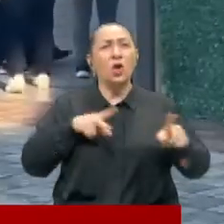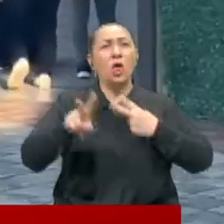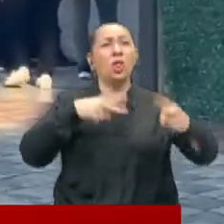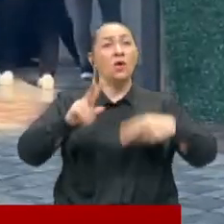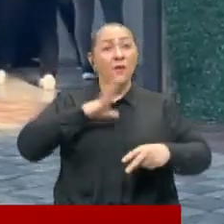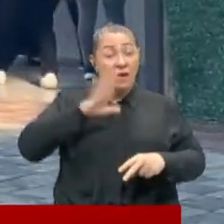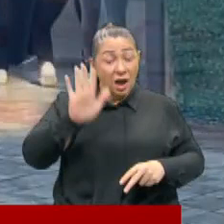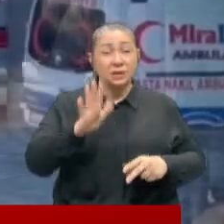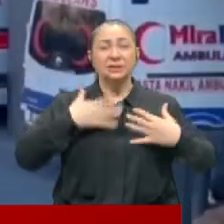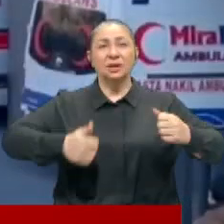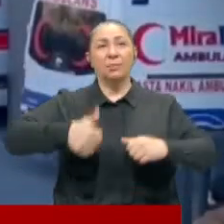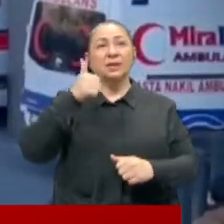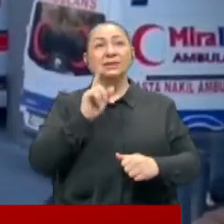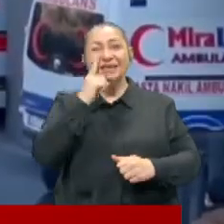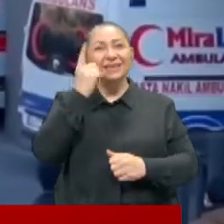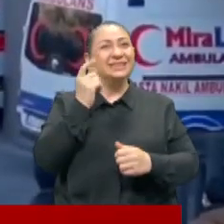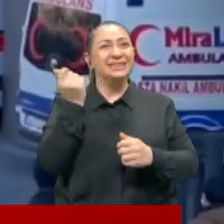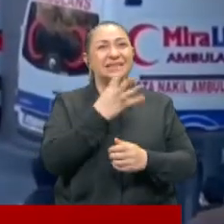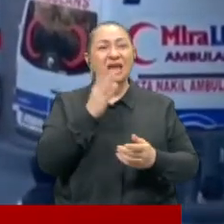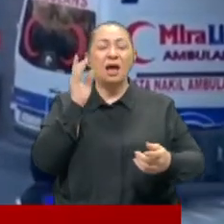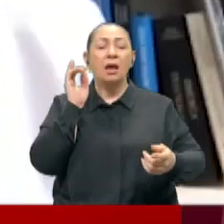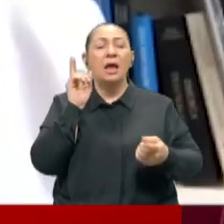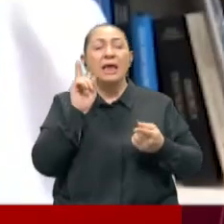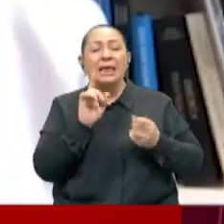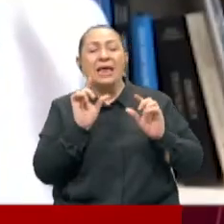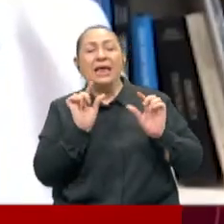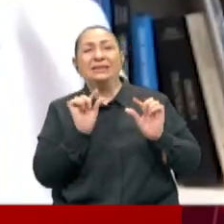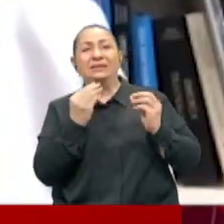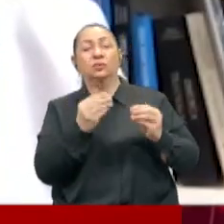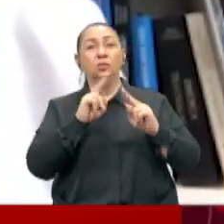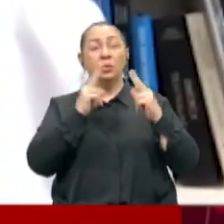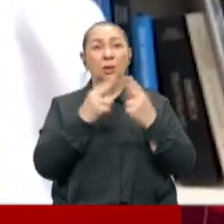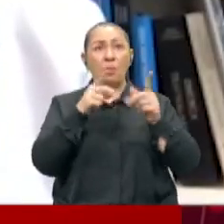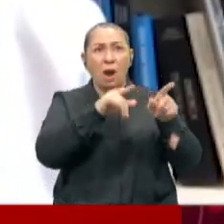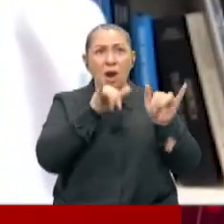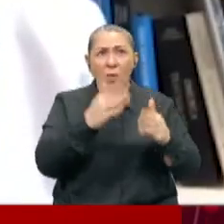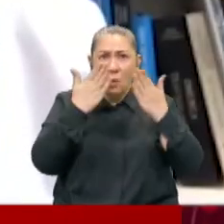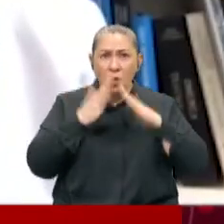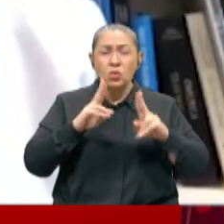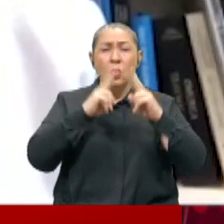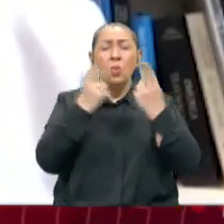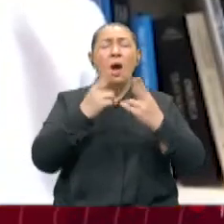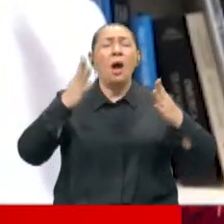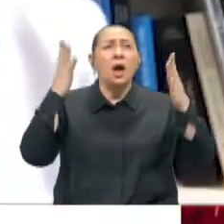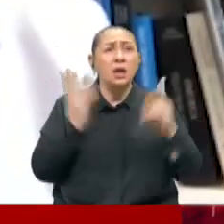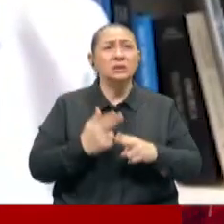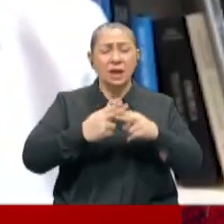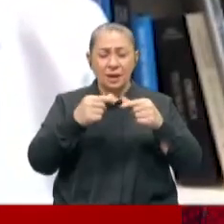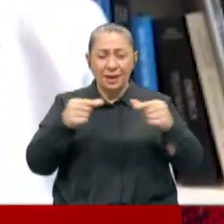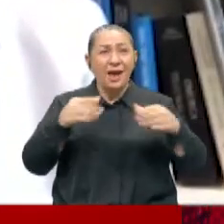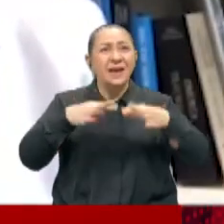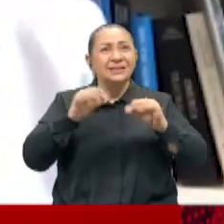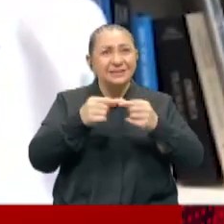Ancak Sağlık Bakanlığı test sayısını azaltmayı tercih etti dünyada bö oy kullanmayı tüm dünya aşağı yukarı hızlı Antijen